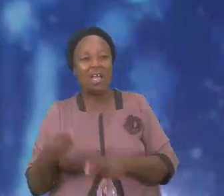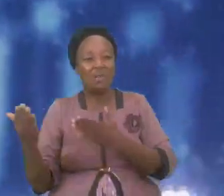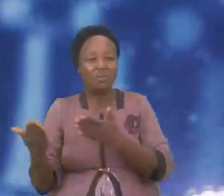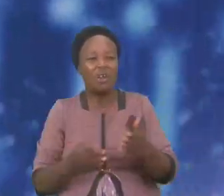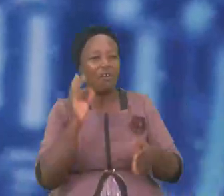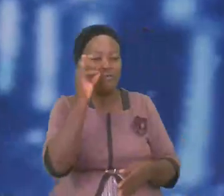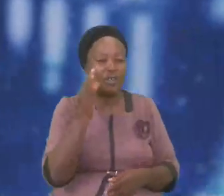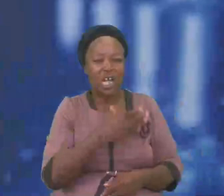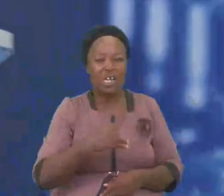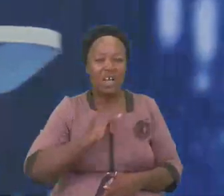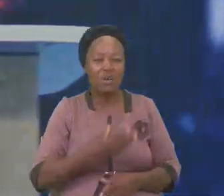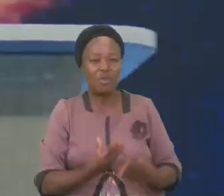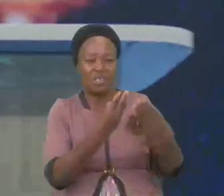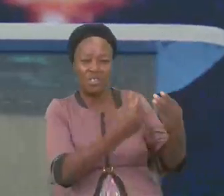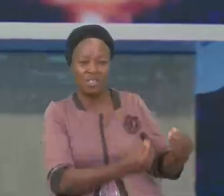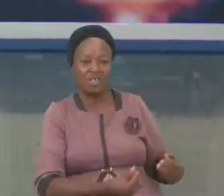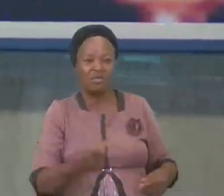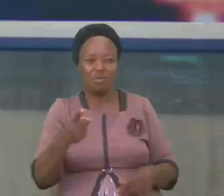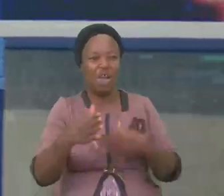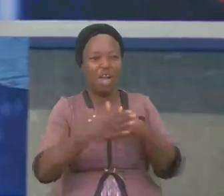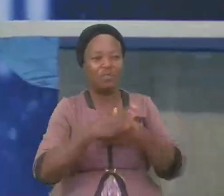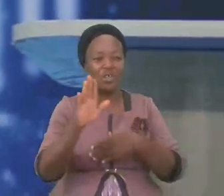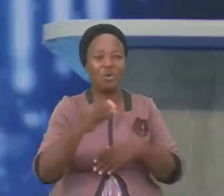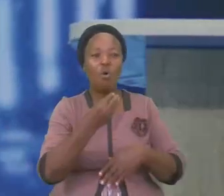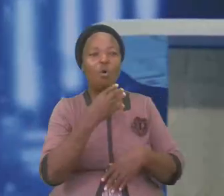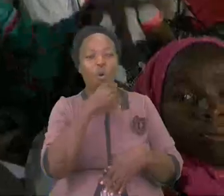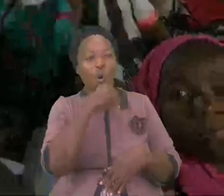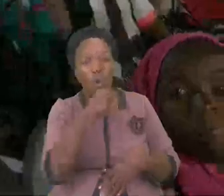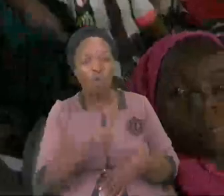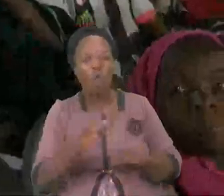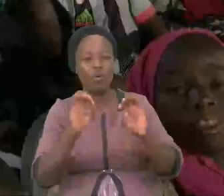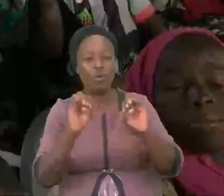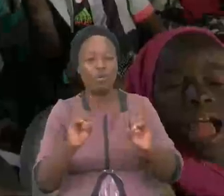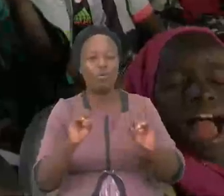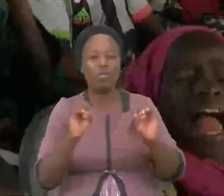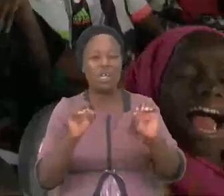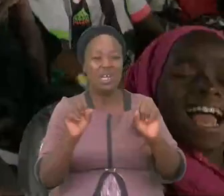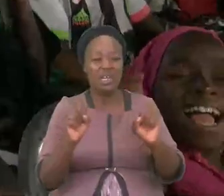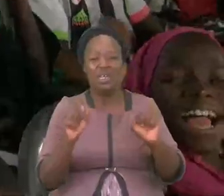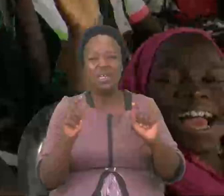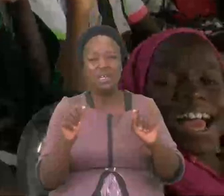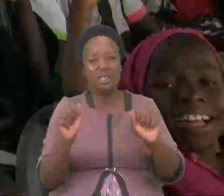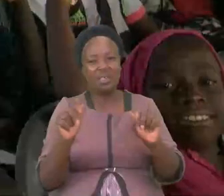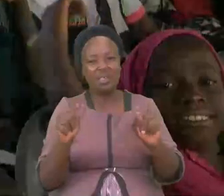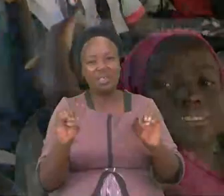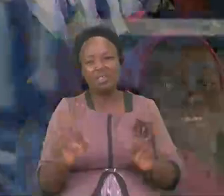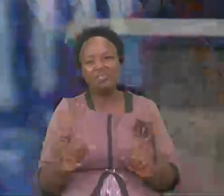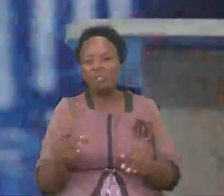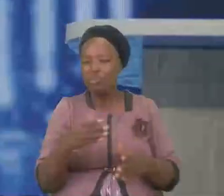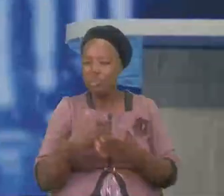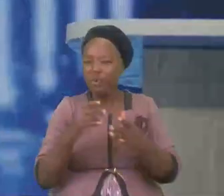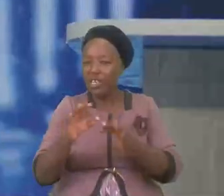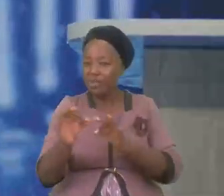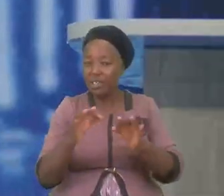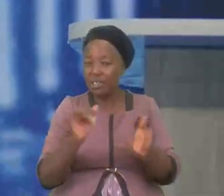Et je vous fais, ils multiplieront sur le fécond. Et je vous ferai plus de bien qu'autrefois.